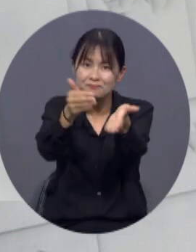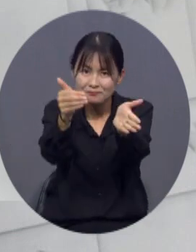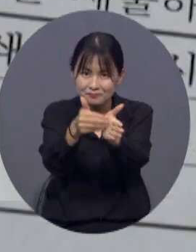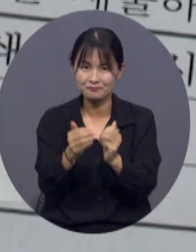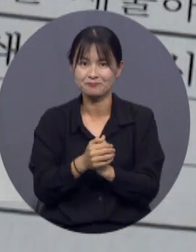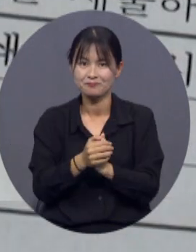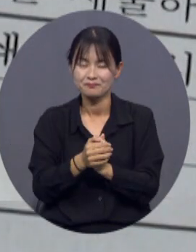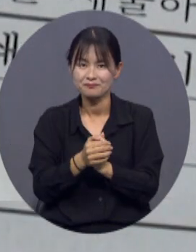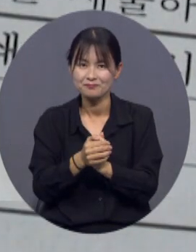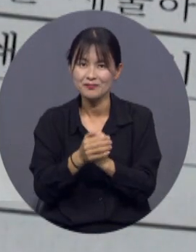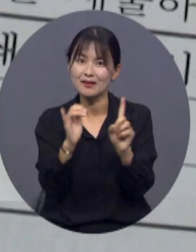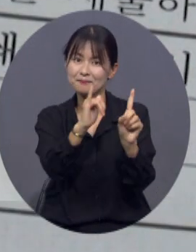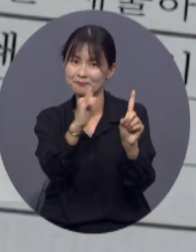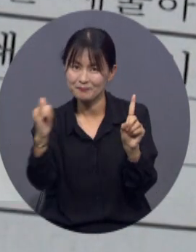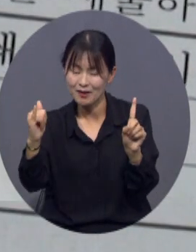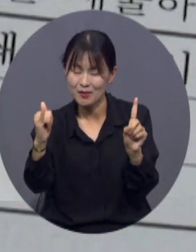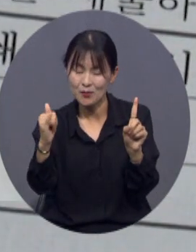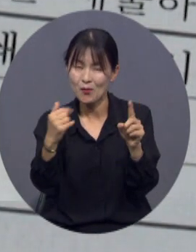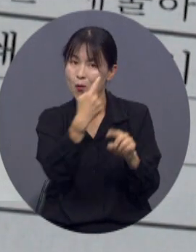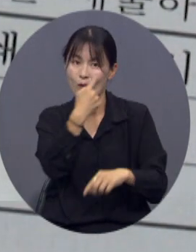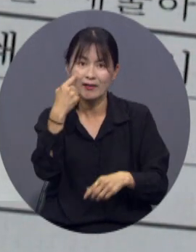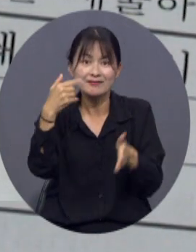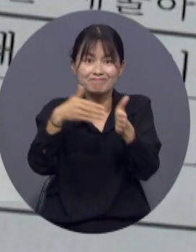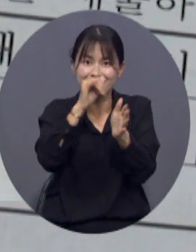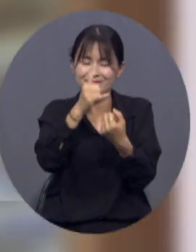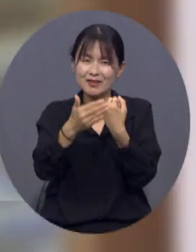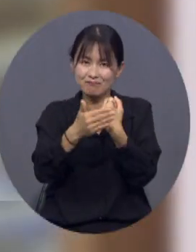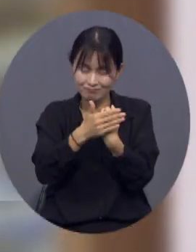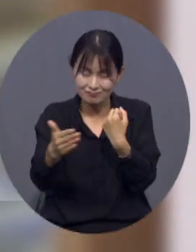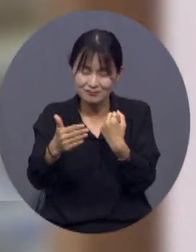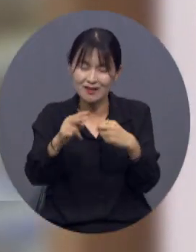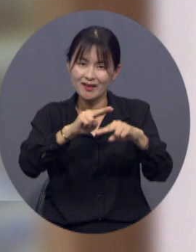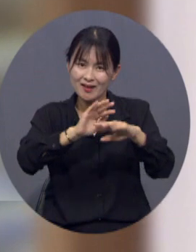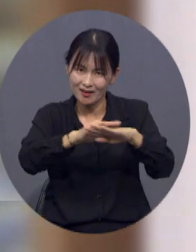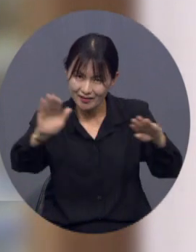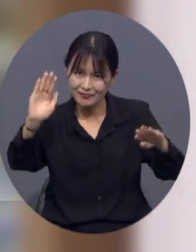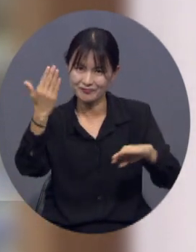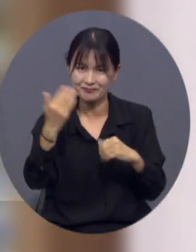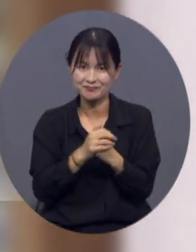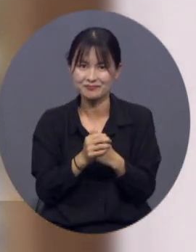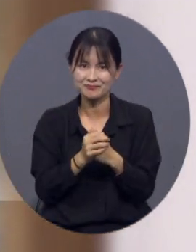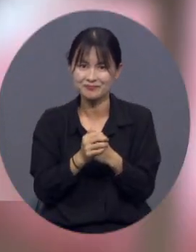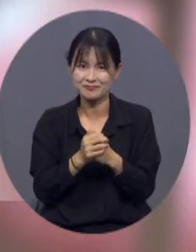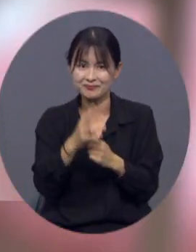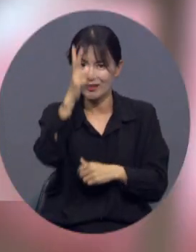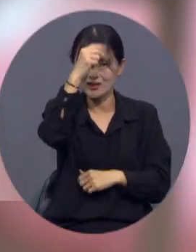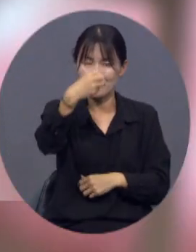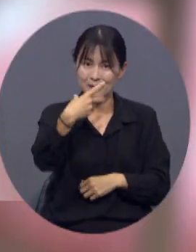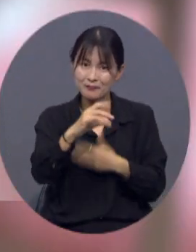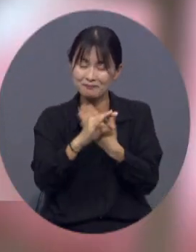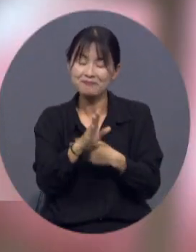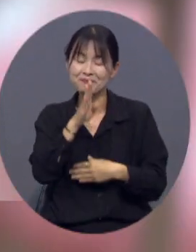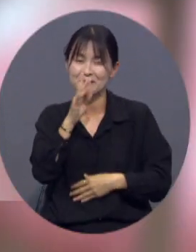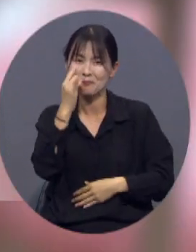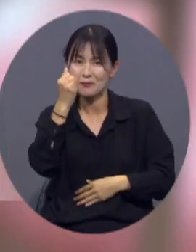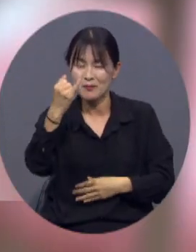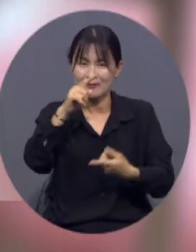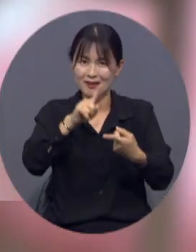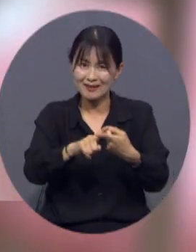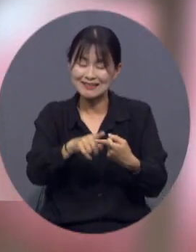의뢰했고이 가운데 한 명은 소재가 확인돼 종결 처리됐다고 밝혔습니다 경찰은 친모둠을 상대로